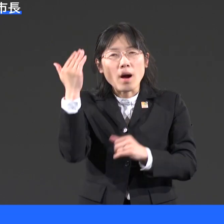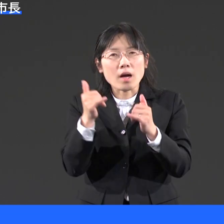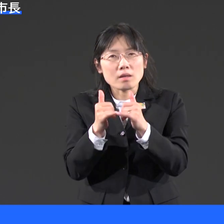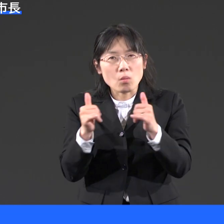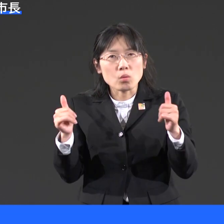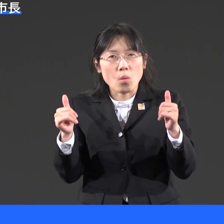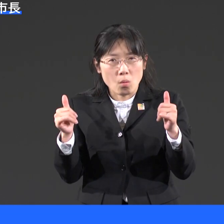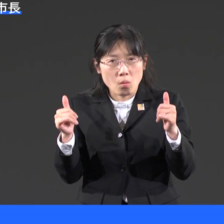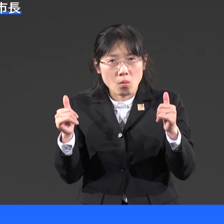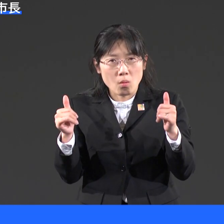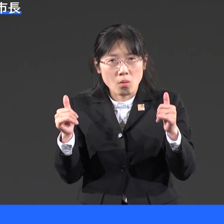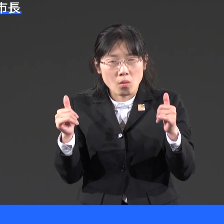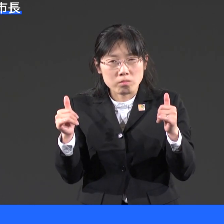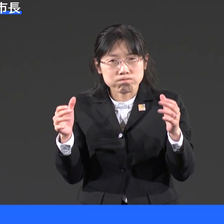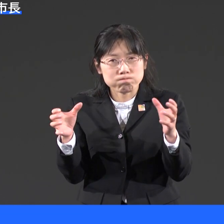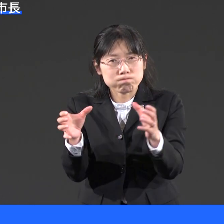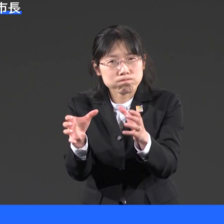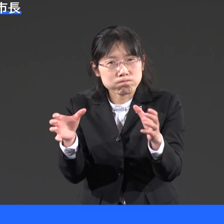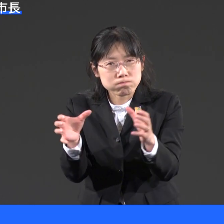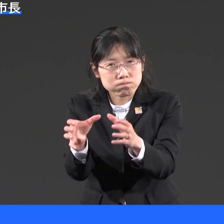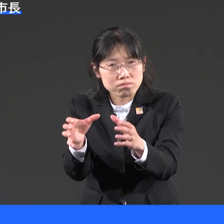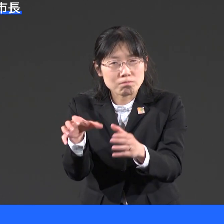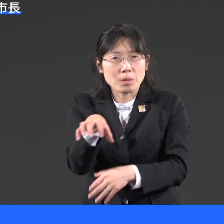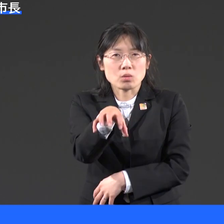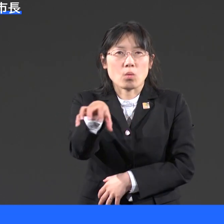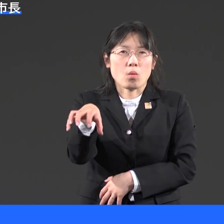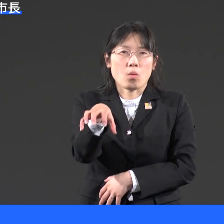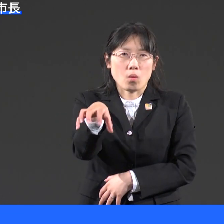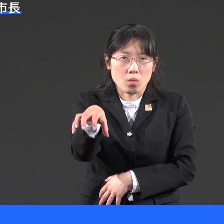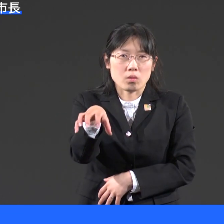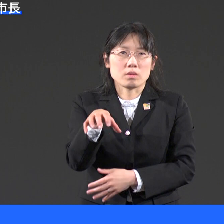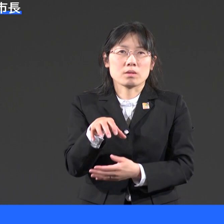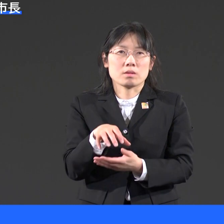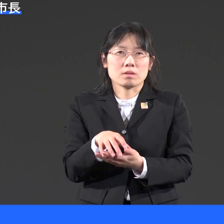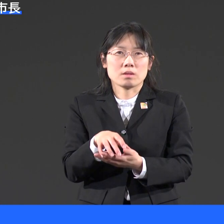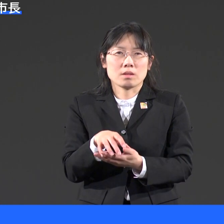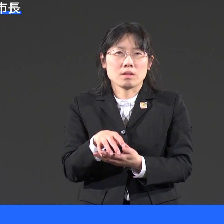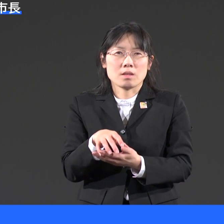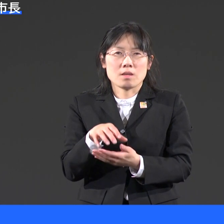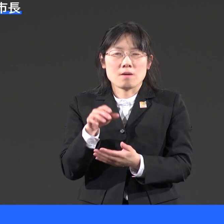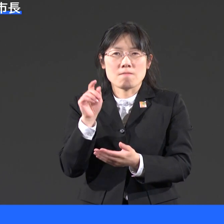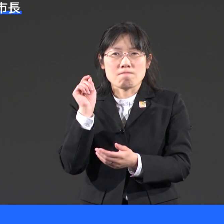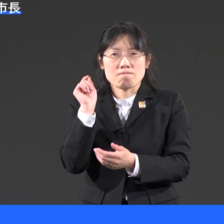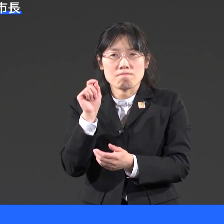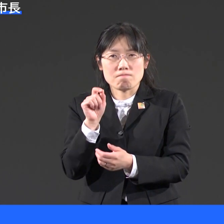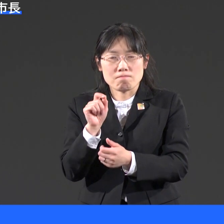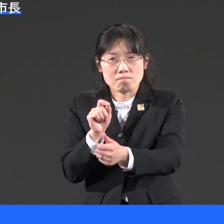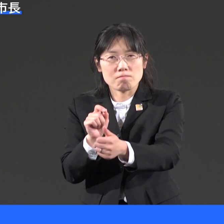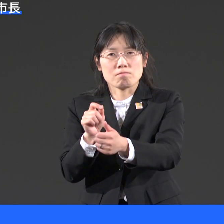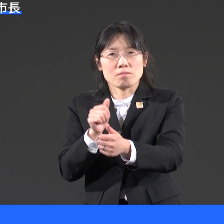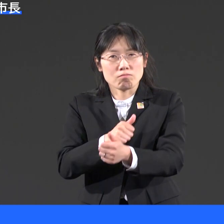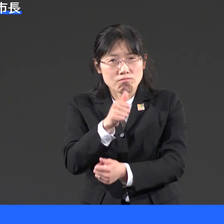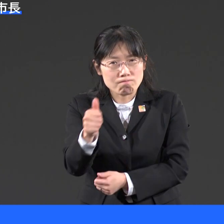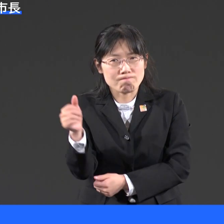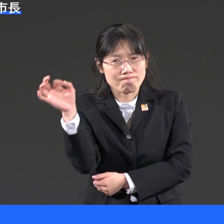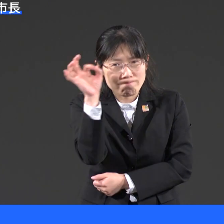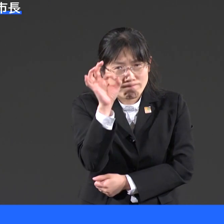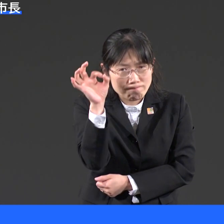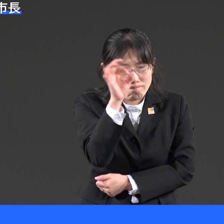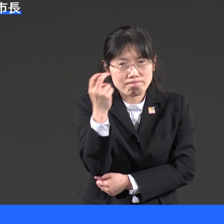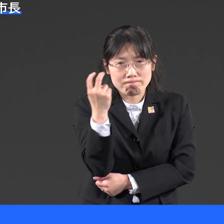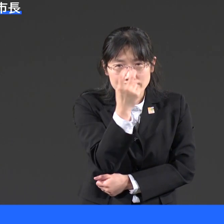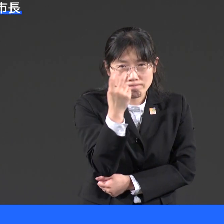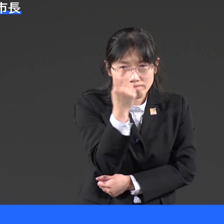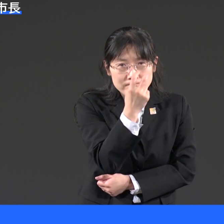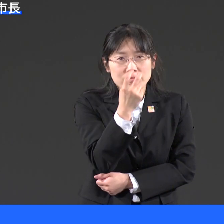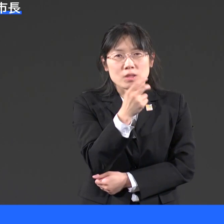こう、たむろしているような場所に、アウトリーチで職員が行っていろいろな相談支